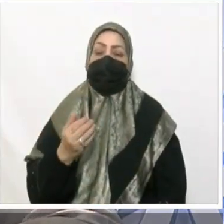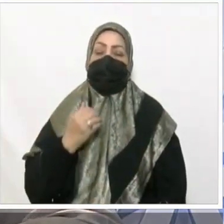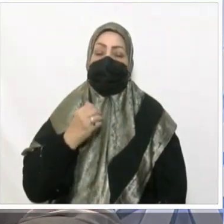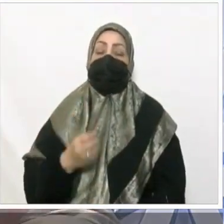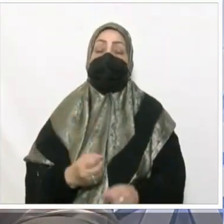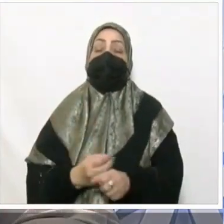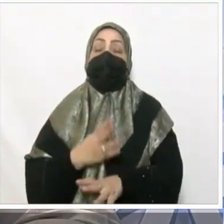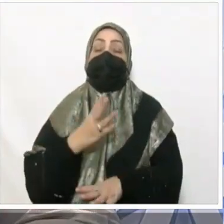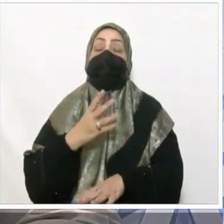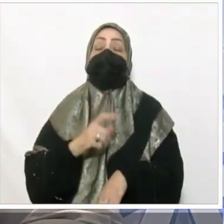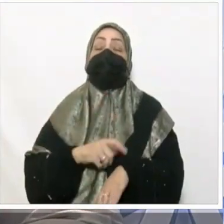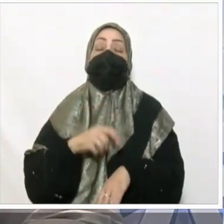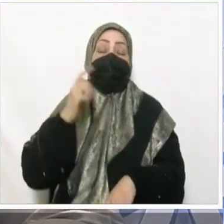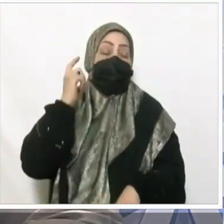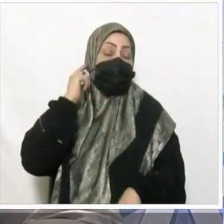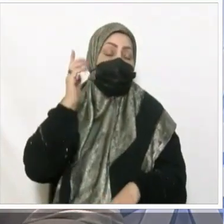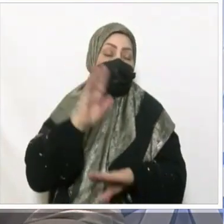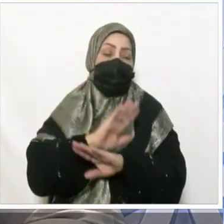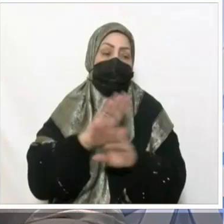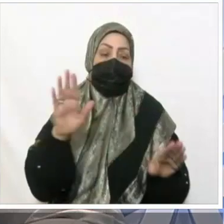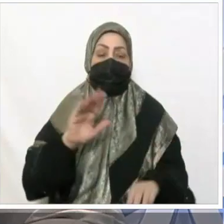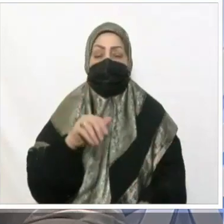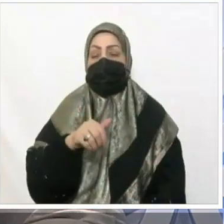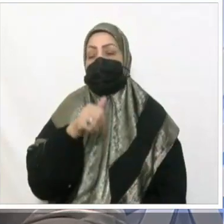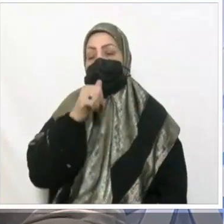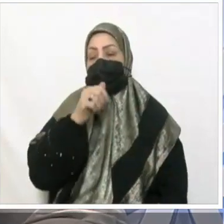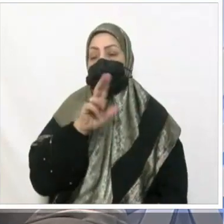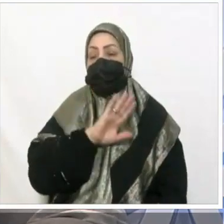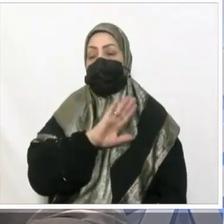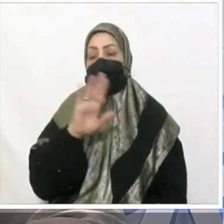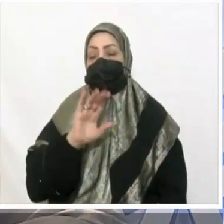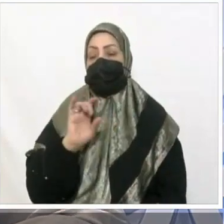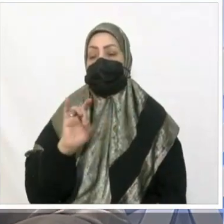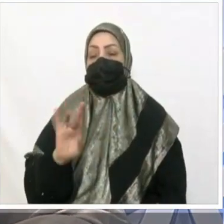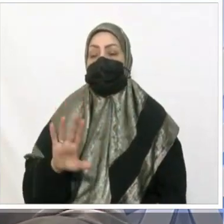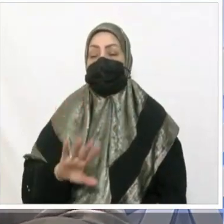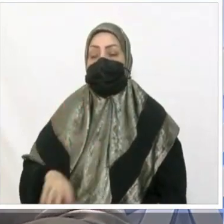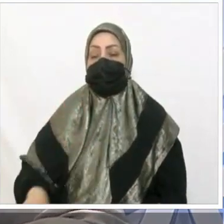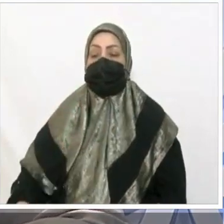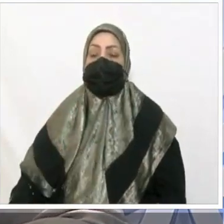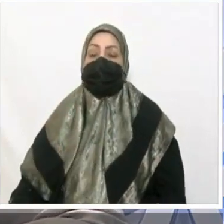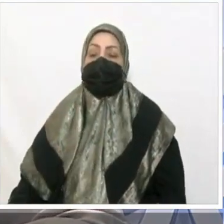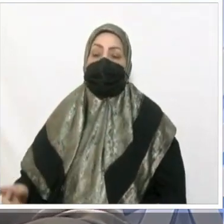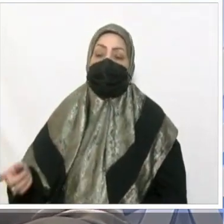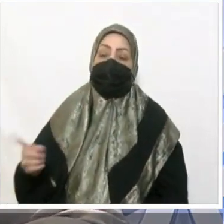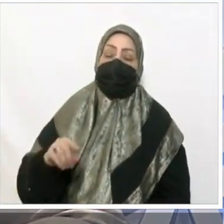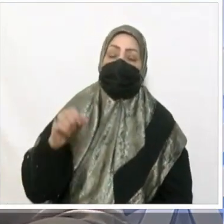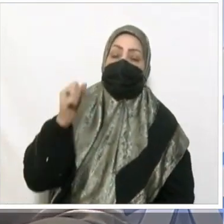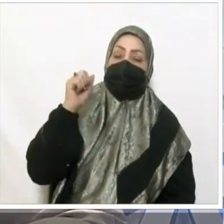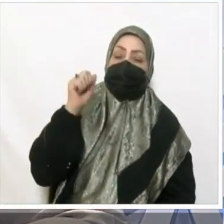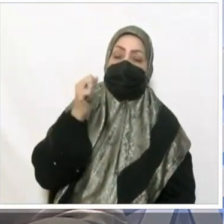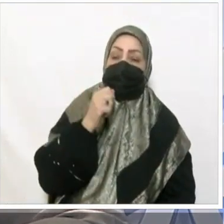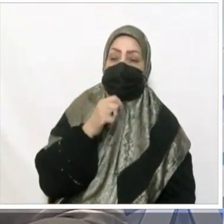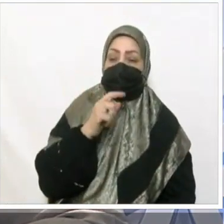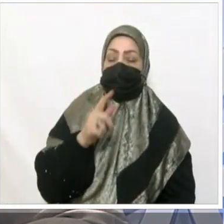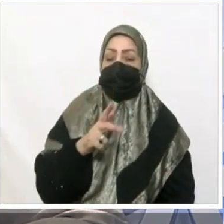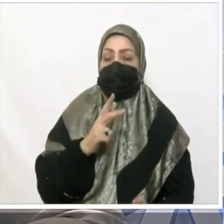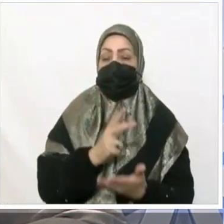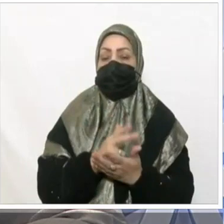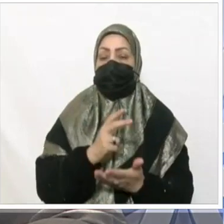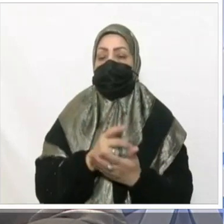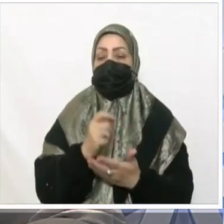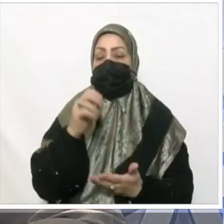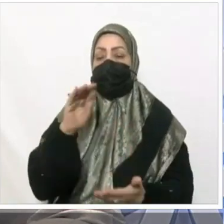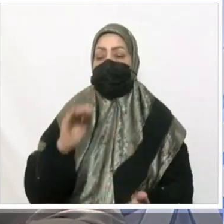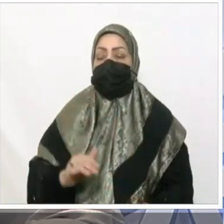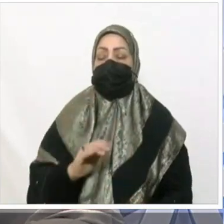والشرب. رمزي من ترهونة قال أني رجل دخلي محدود، وقال أني عندي